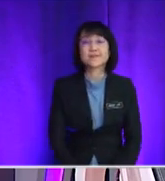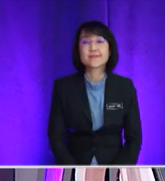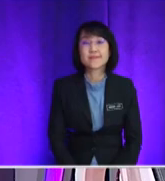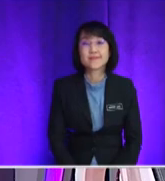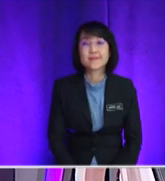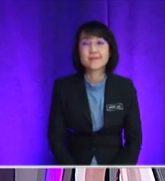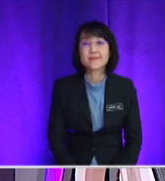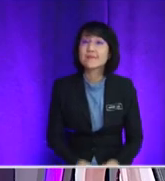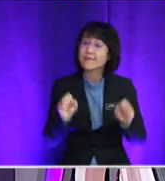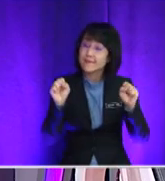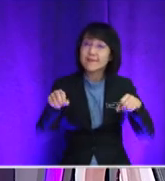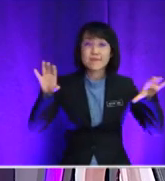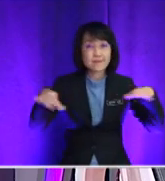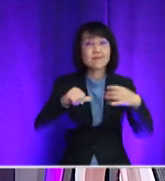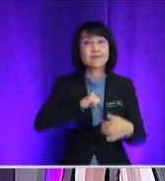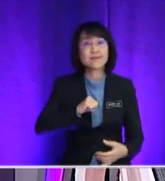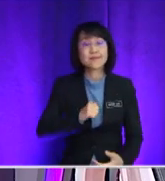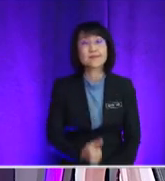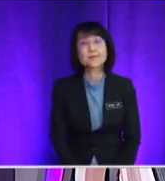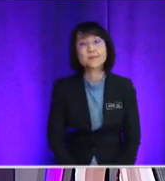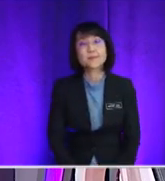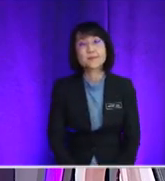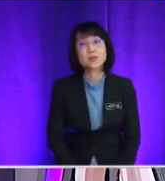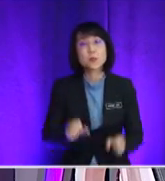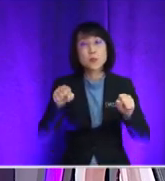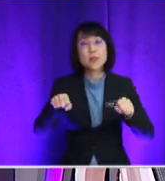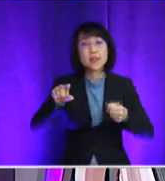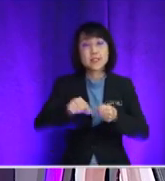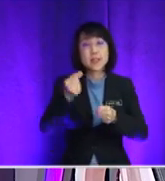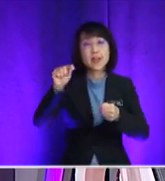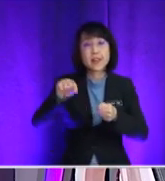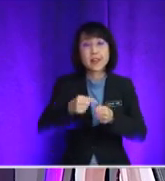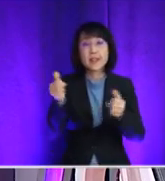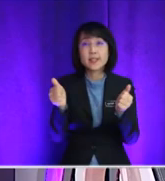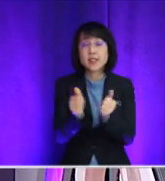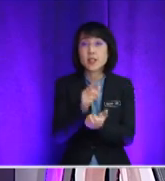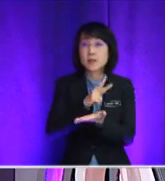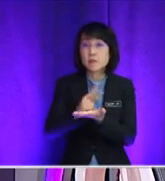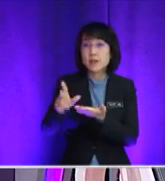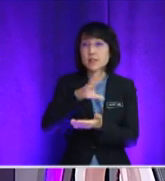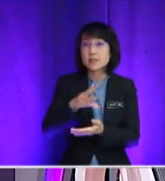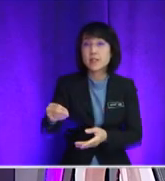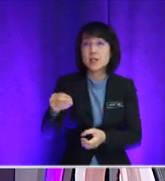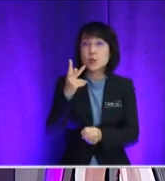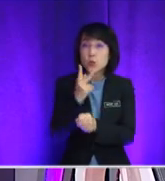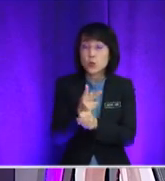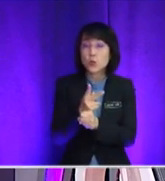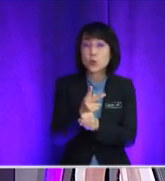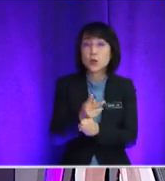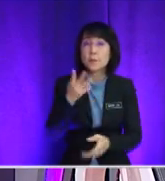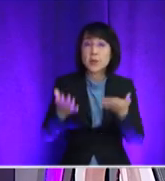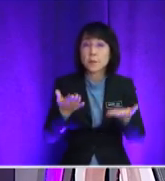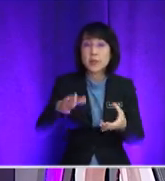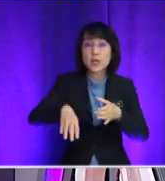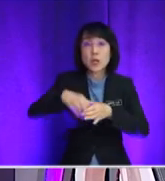Oke jadi boleh buat sendiri kemudian kita boleh jahit dengan kemas dan Kukuh kalau Kak luang Mungkin dia murah tapi